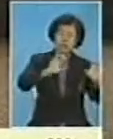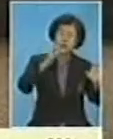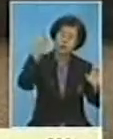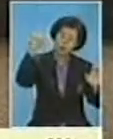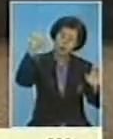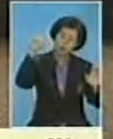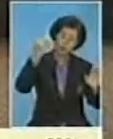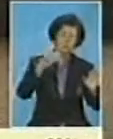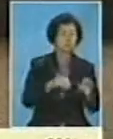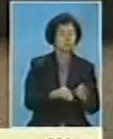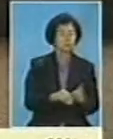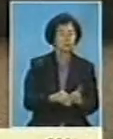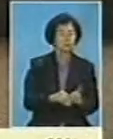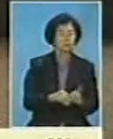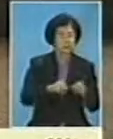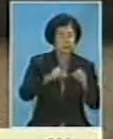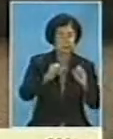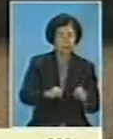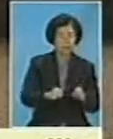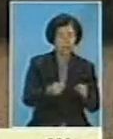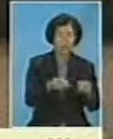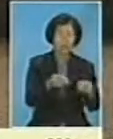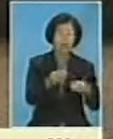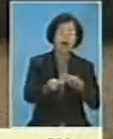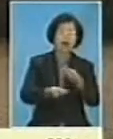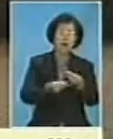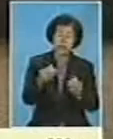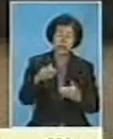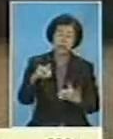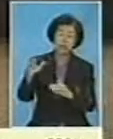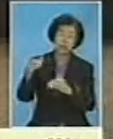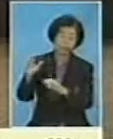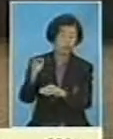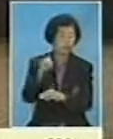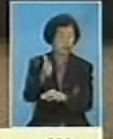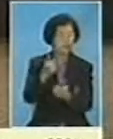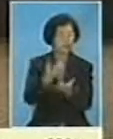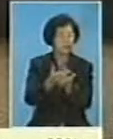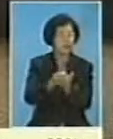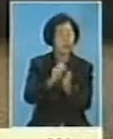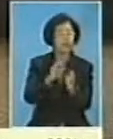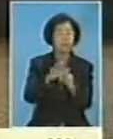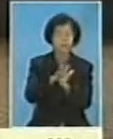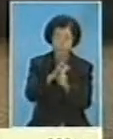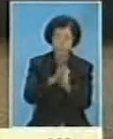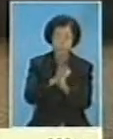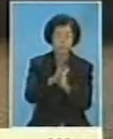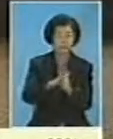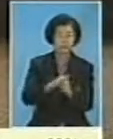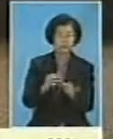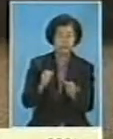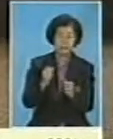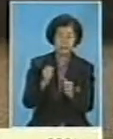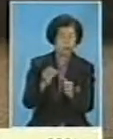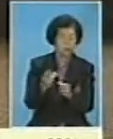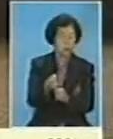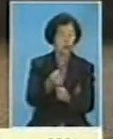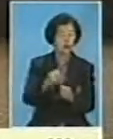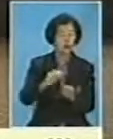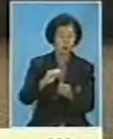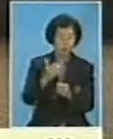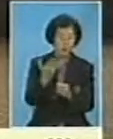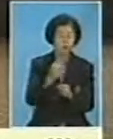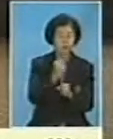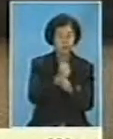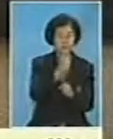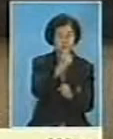าลให้สามารถถูกระบายออกไปได้ในราคาที่เหมาะสมทันต่อสถานการณ์ก่อนที่จะเกิด